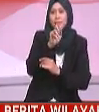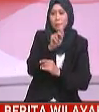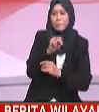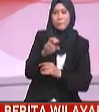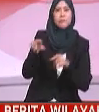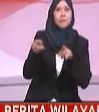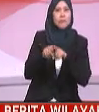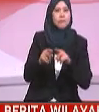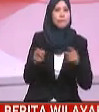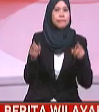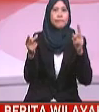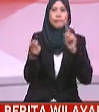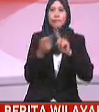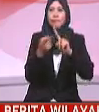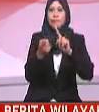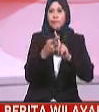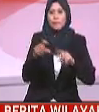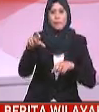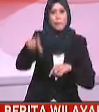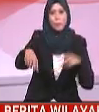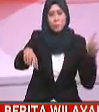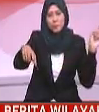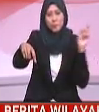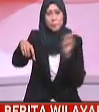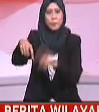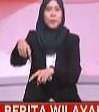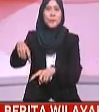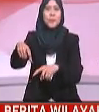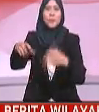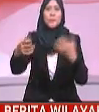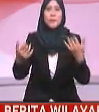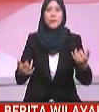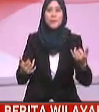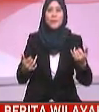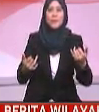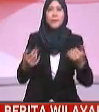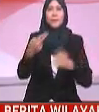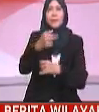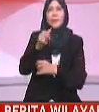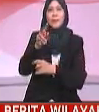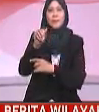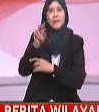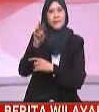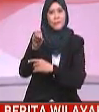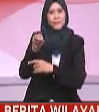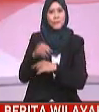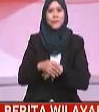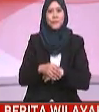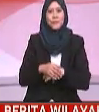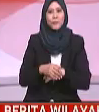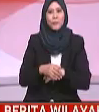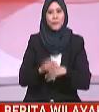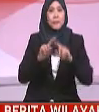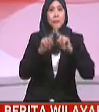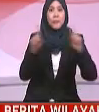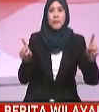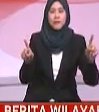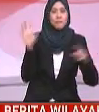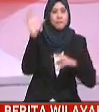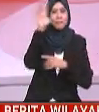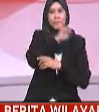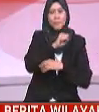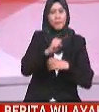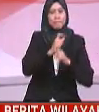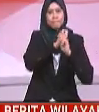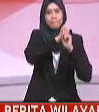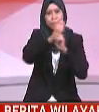berjaya menyamakan kedudukan menerusi gol padang Nurmaizatul Hanim Syafiq Syed Fuad. Bagaimanapun, kealpaan